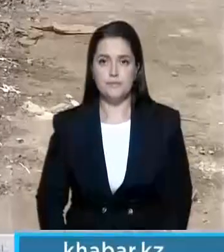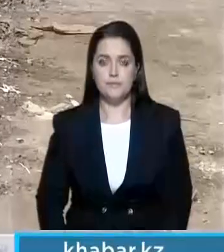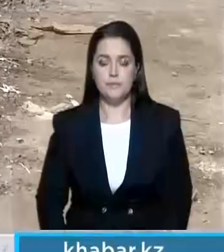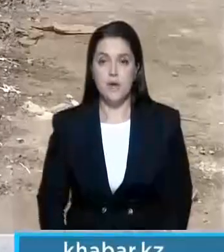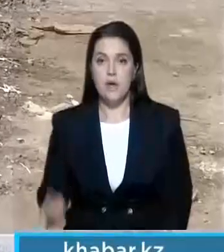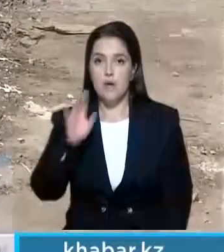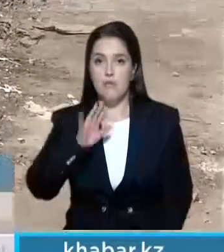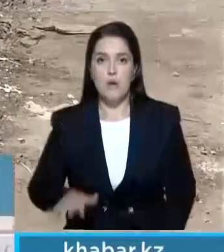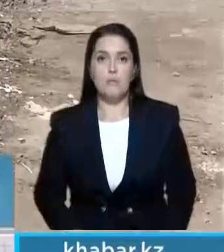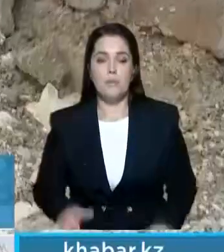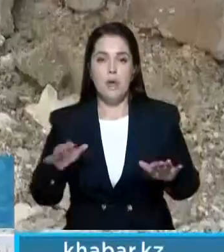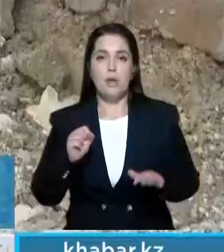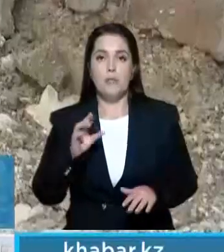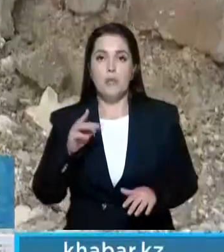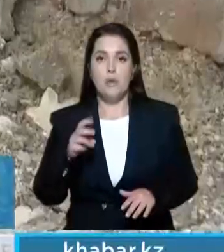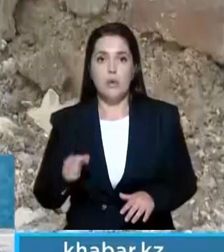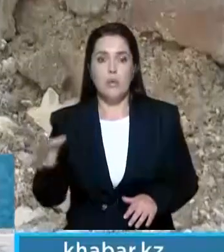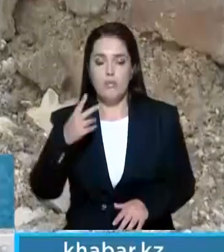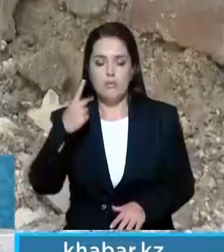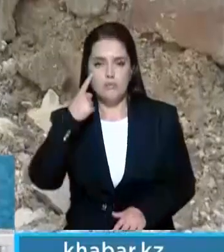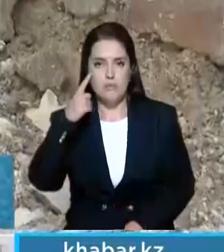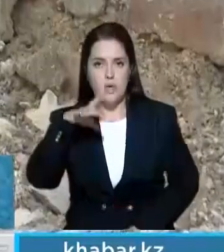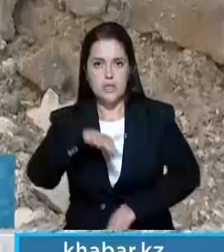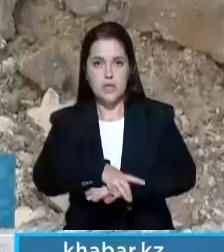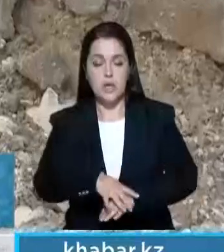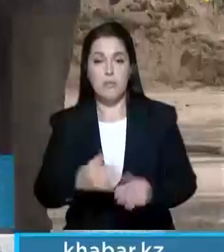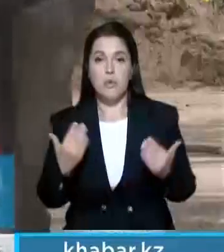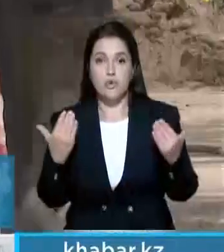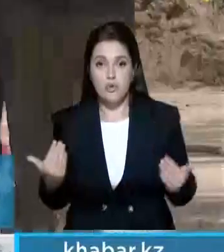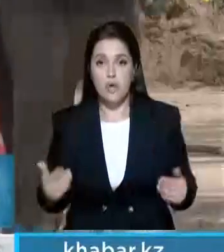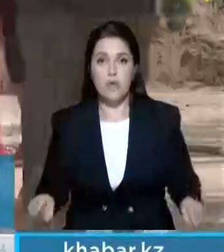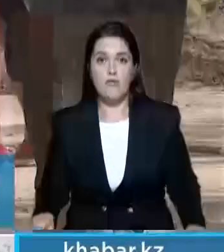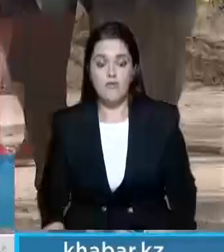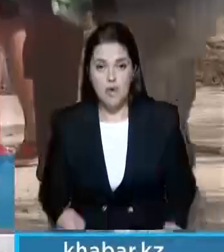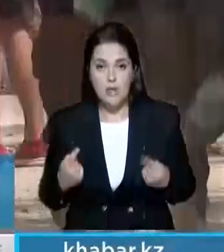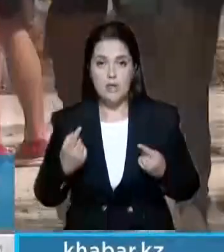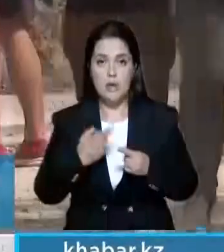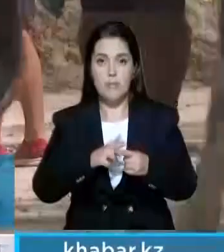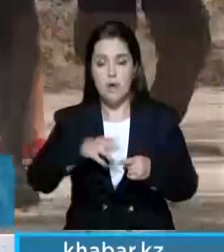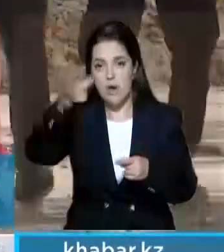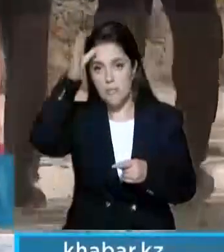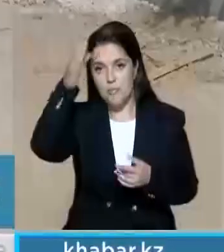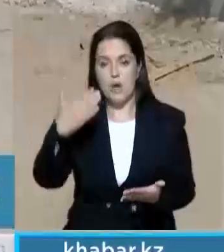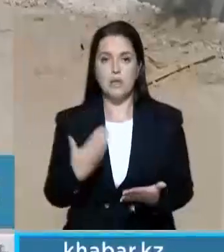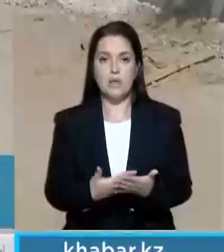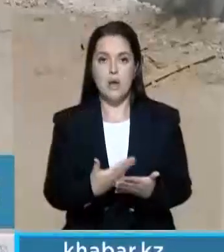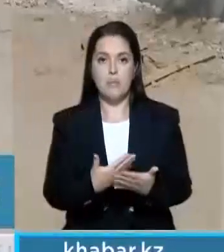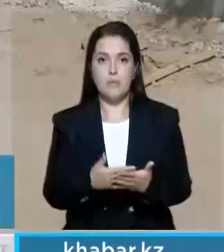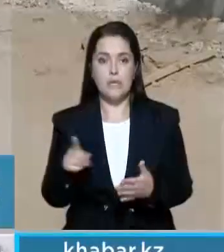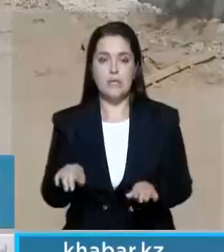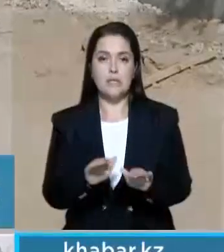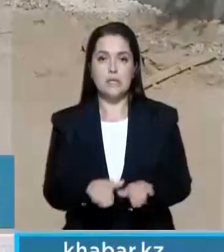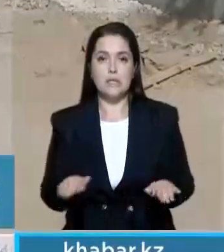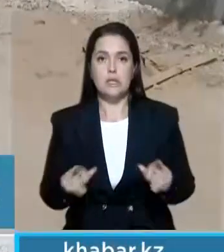Последствия паводка в Акмолинской области еще заметны. В областном центре сейчас восстанавливают объекты образования. Например, здание детского